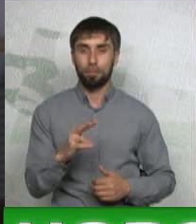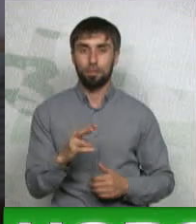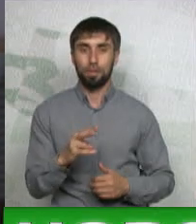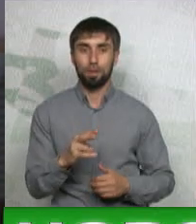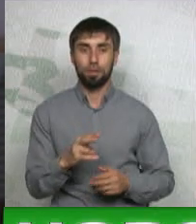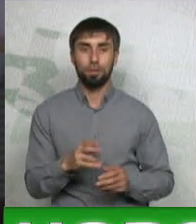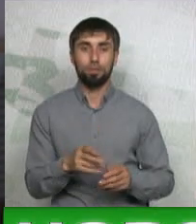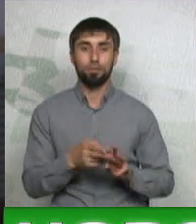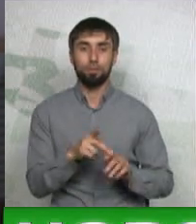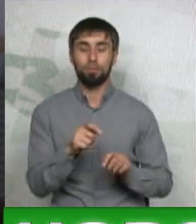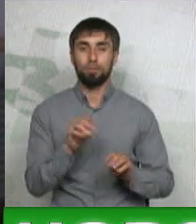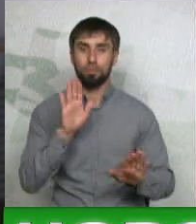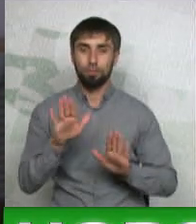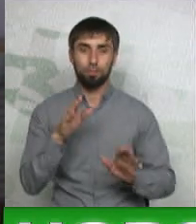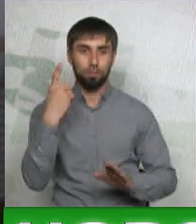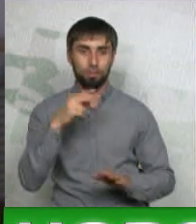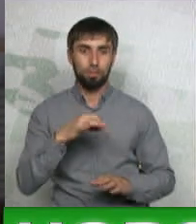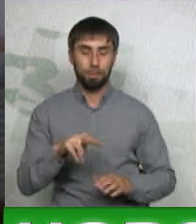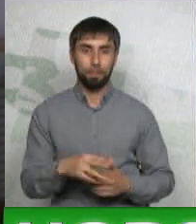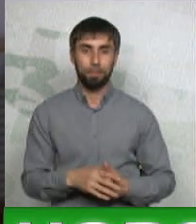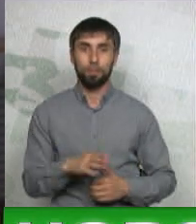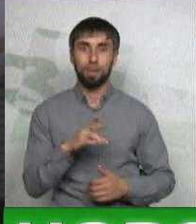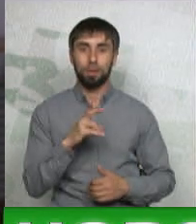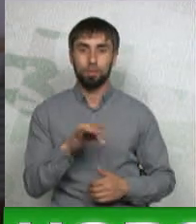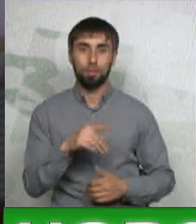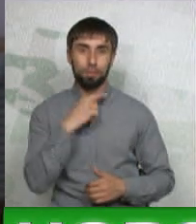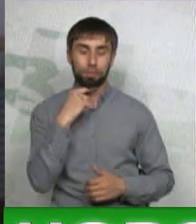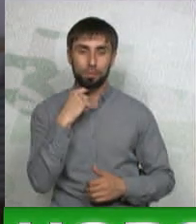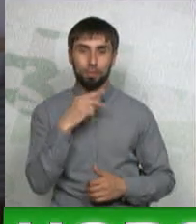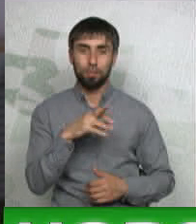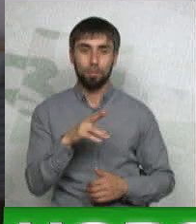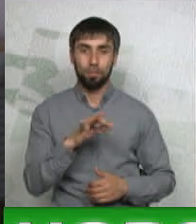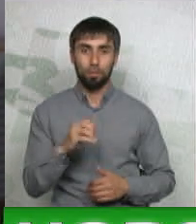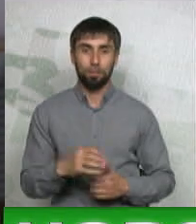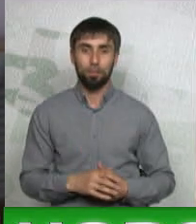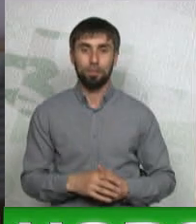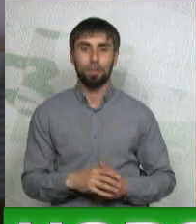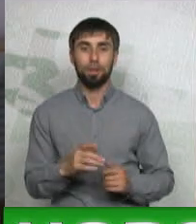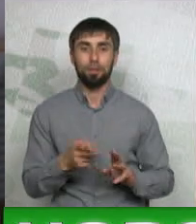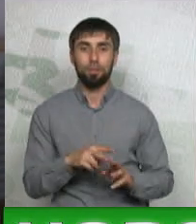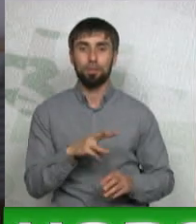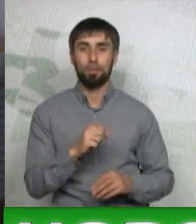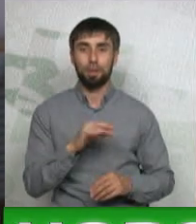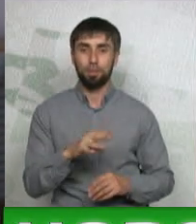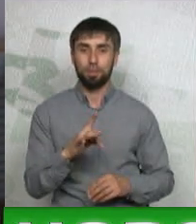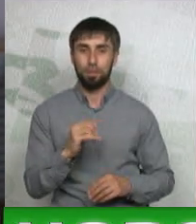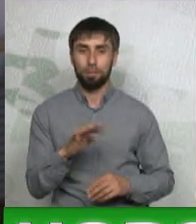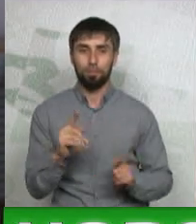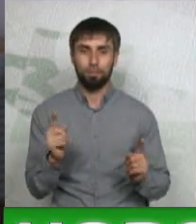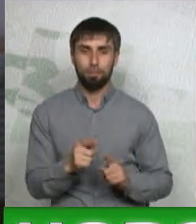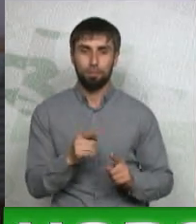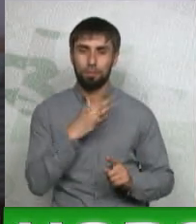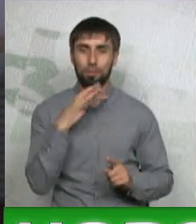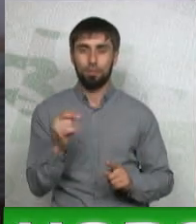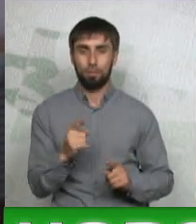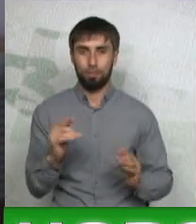воссоздал экспонаты, предметы быта ингушского подворья в малом размере, уменьшенном во